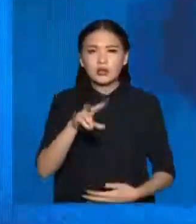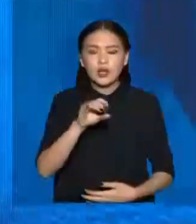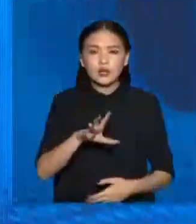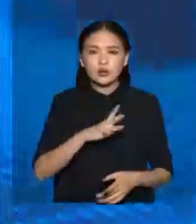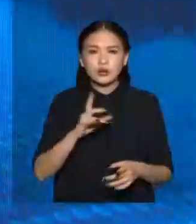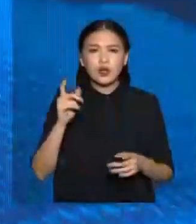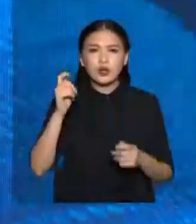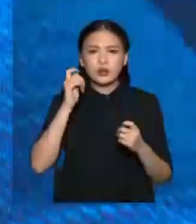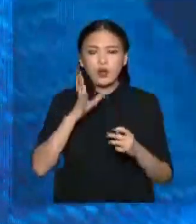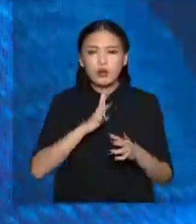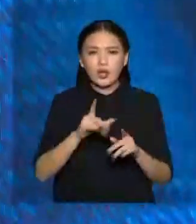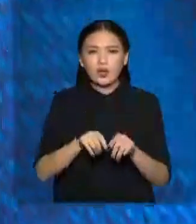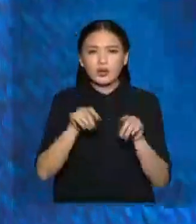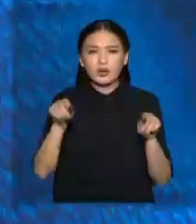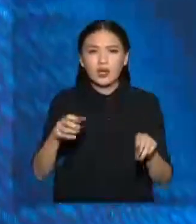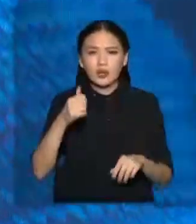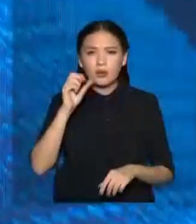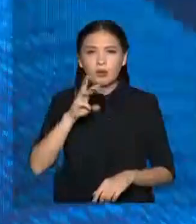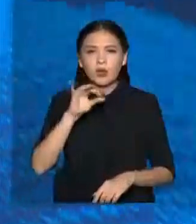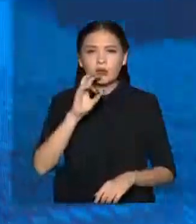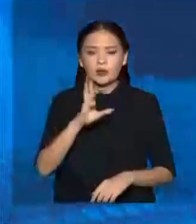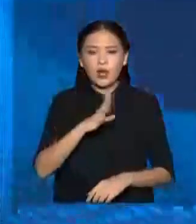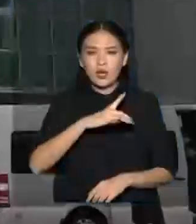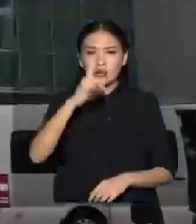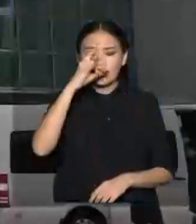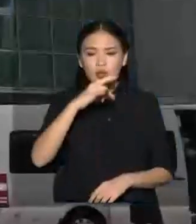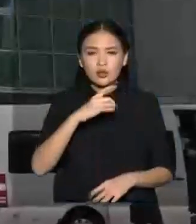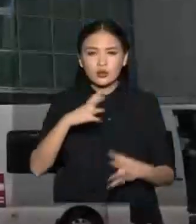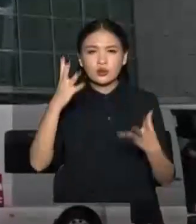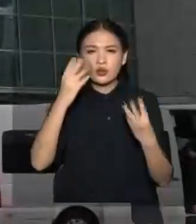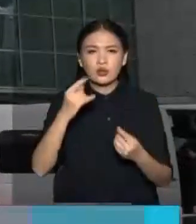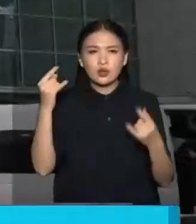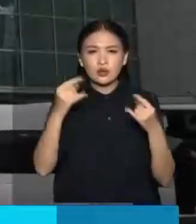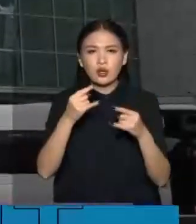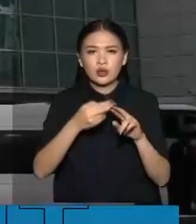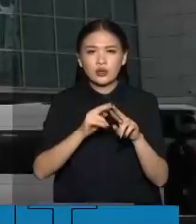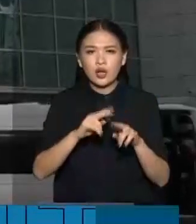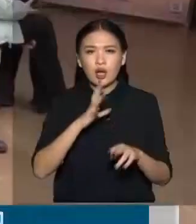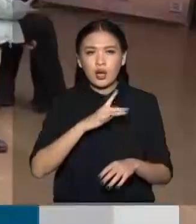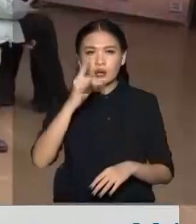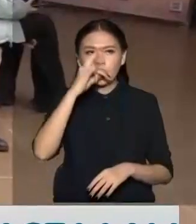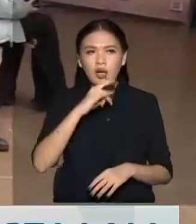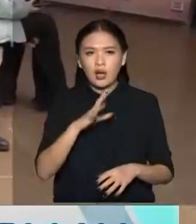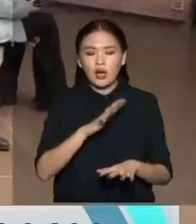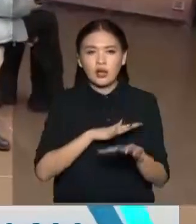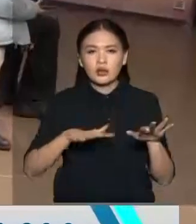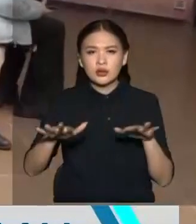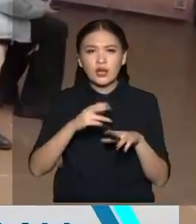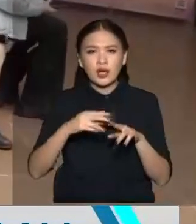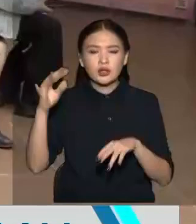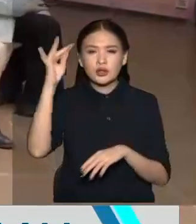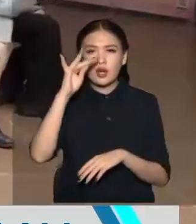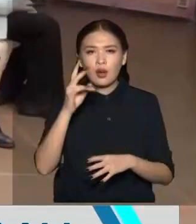орай ұйымдастырылған. Кеше Минскіде қазақ киносының күндері бастап алды. Онда қазақ халқының бай мәдениетін,